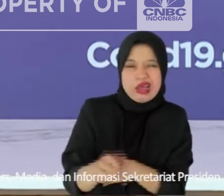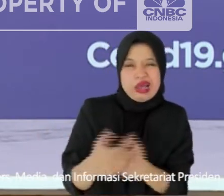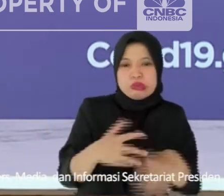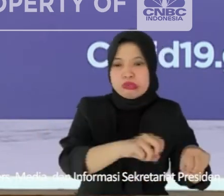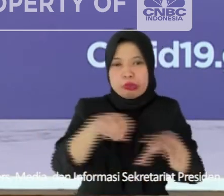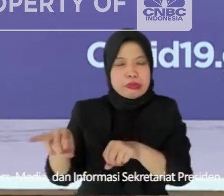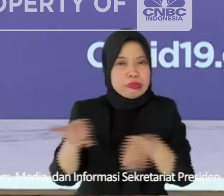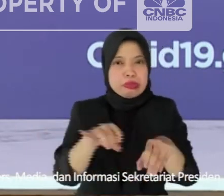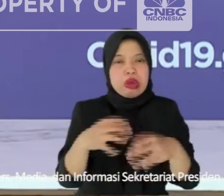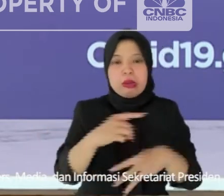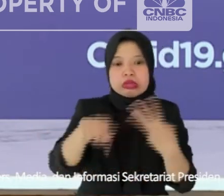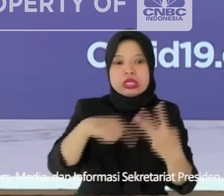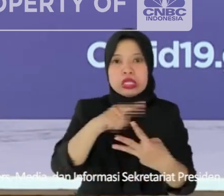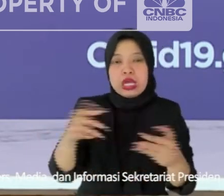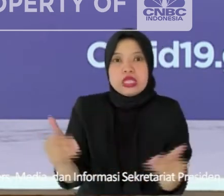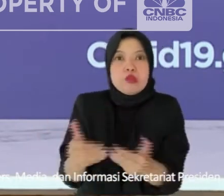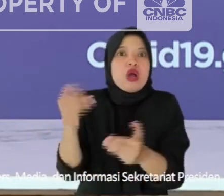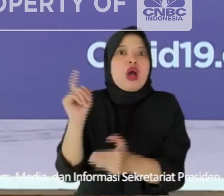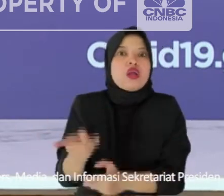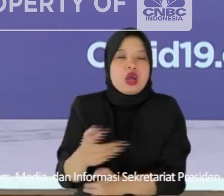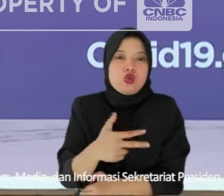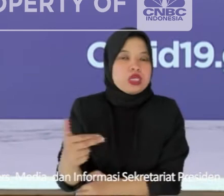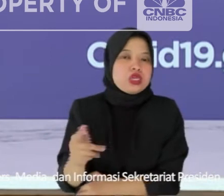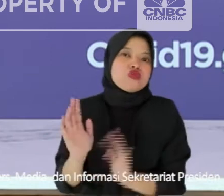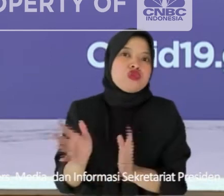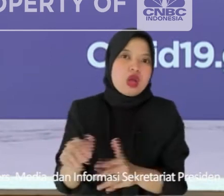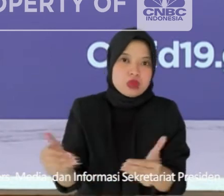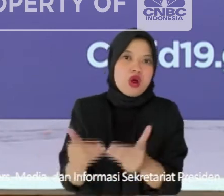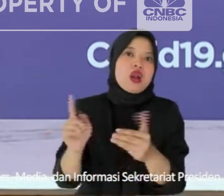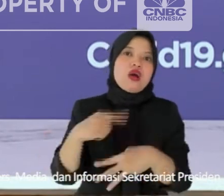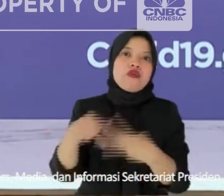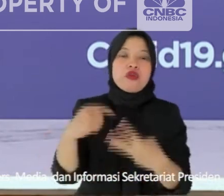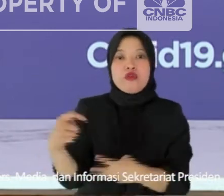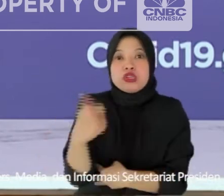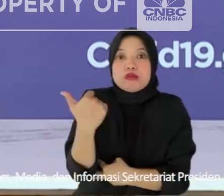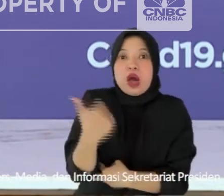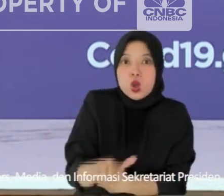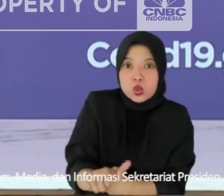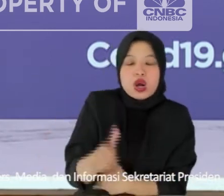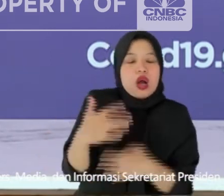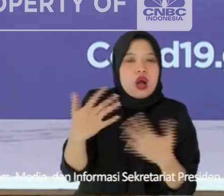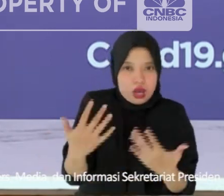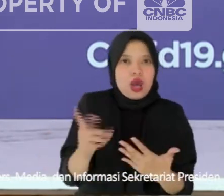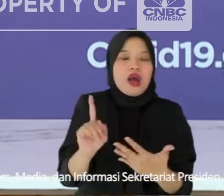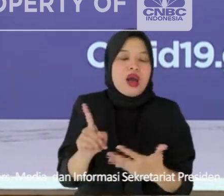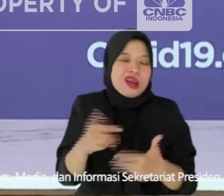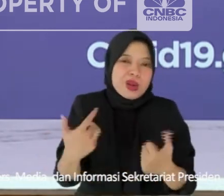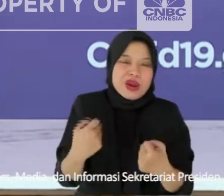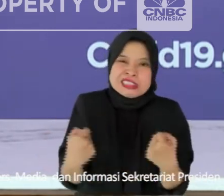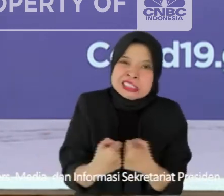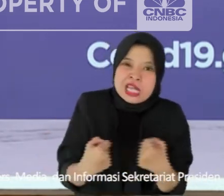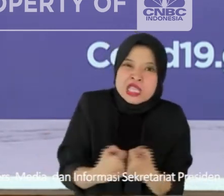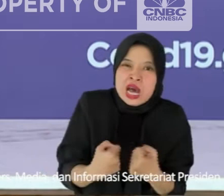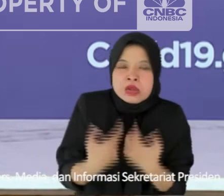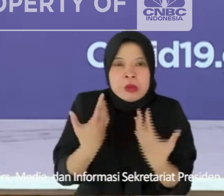coffee 19 yang tiga diantaranya telah ditemukan di Indonesia maka kita masih berada di dalam perang melawan